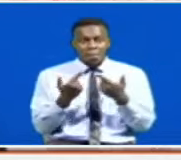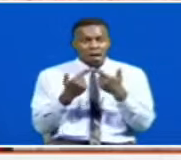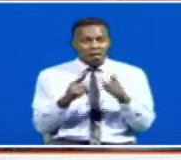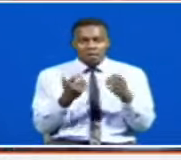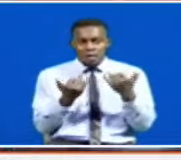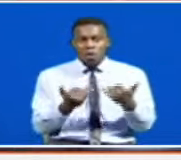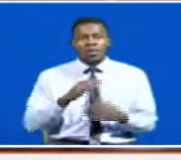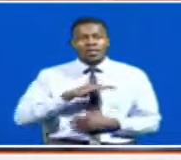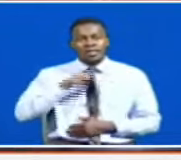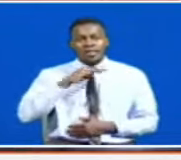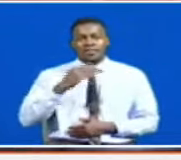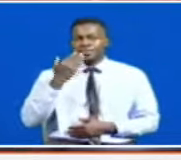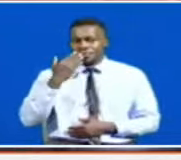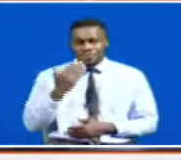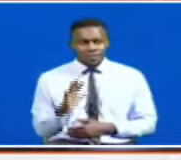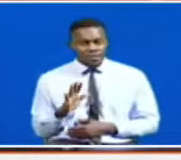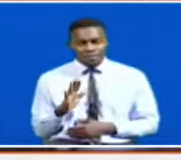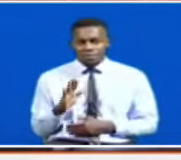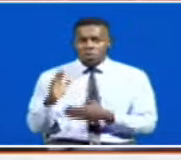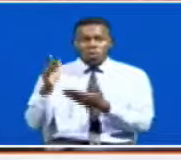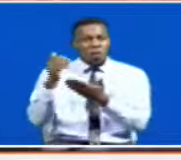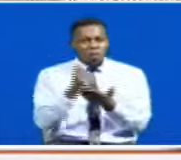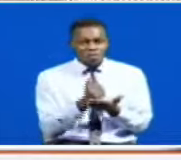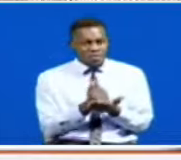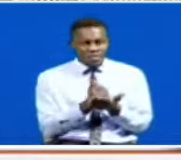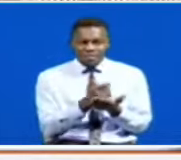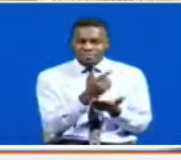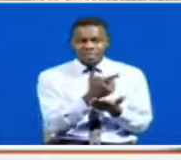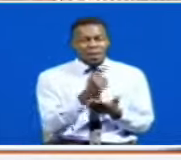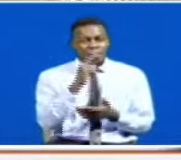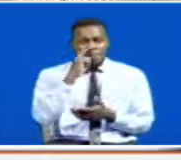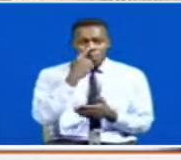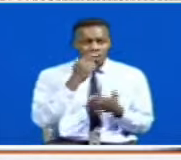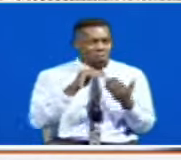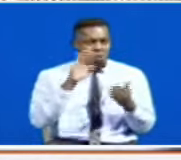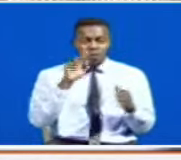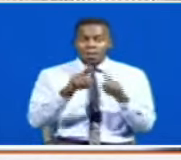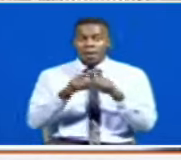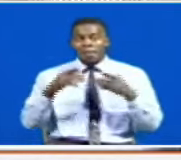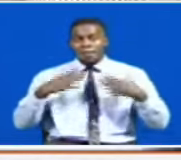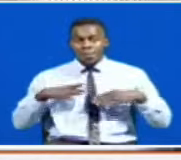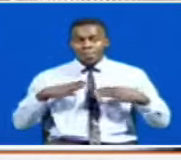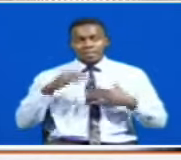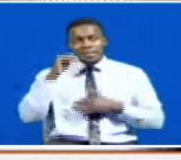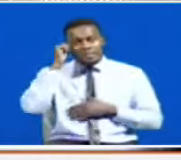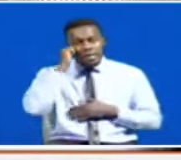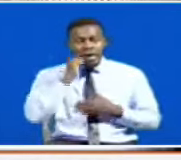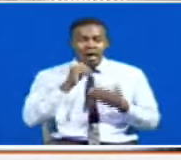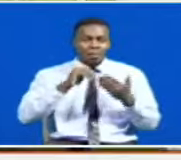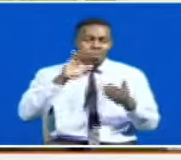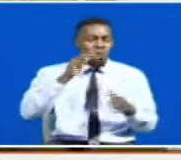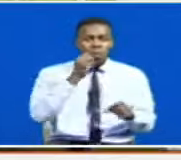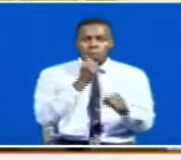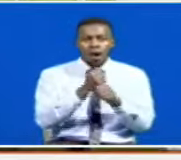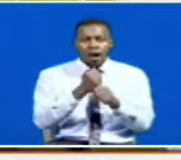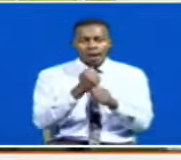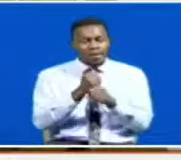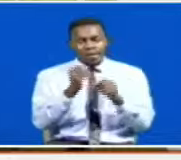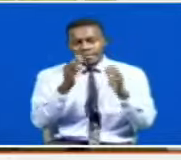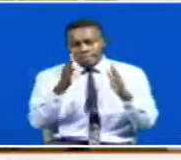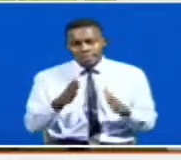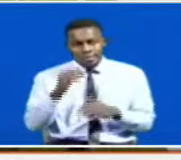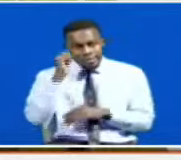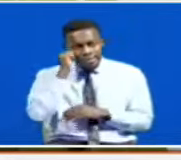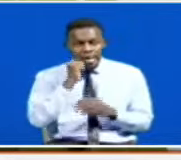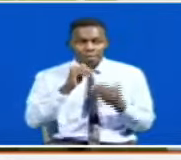chake, upweke ulioko katika ofisi hii hakika unazidisha huzuni kwa wafanyikazi katika taasisi hii ya mafunzo ya biashara